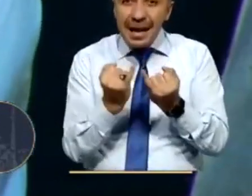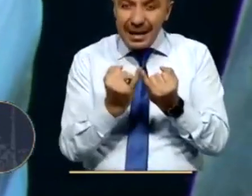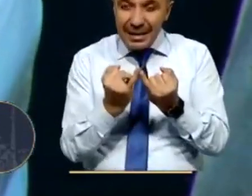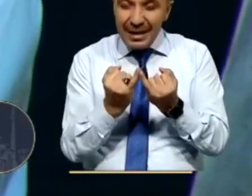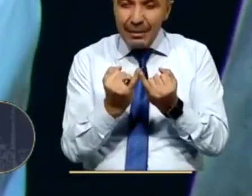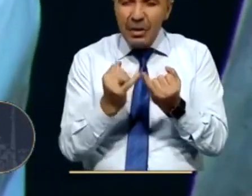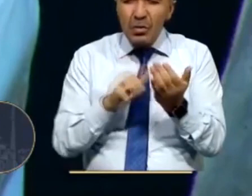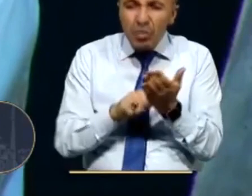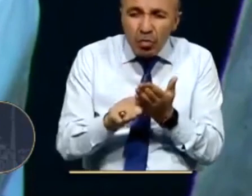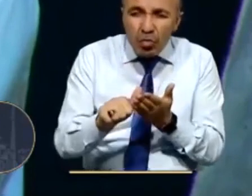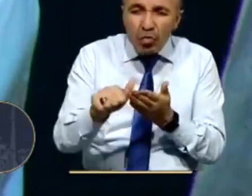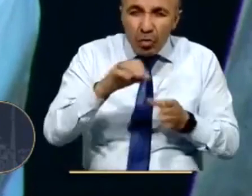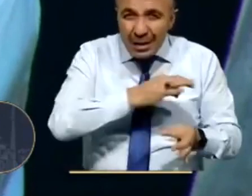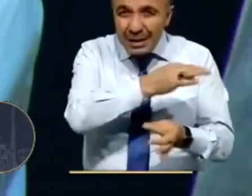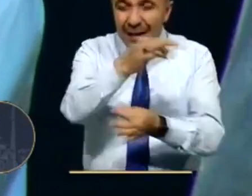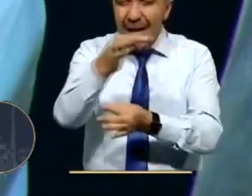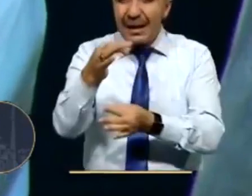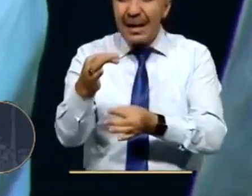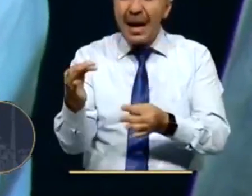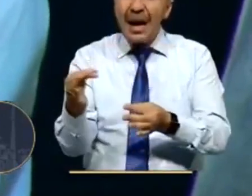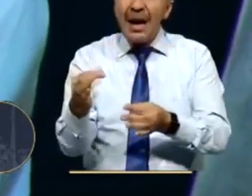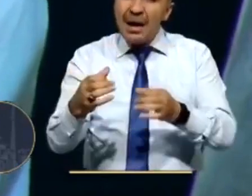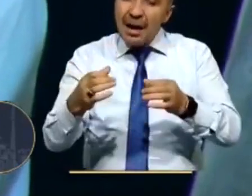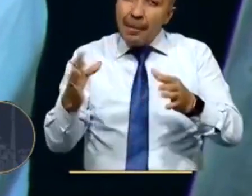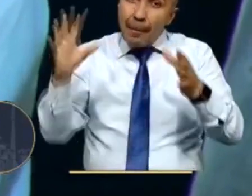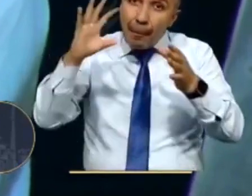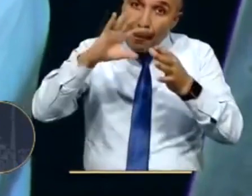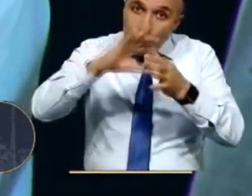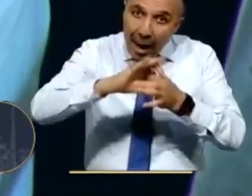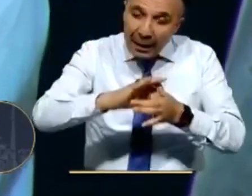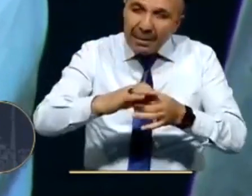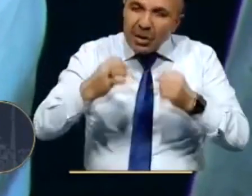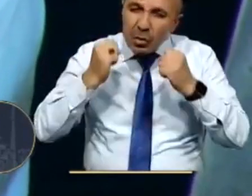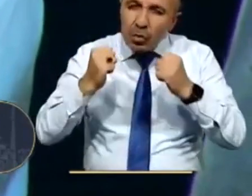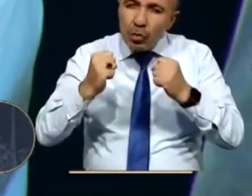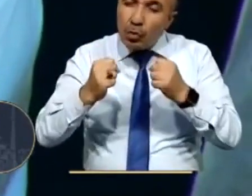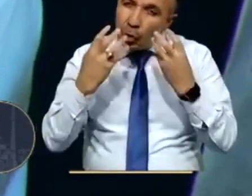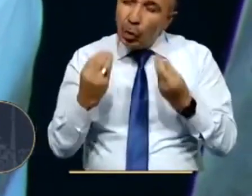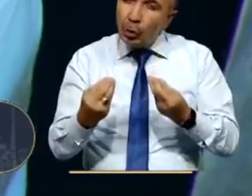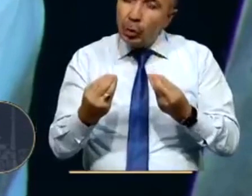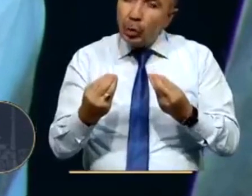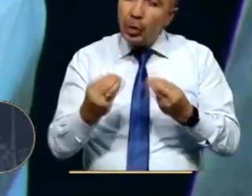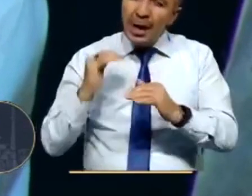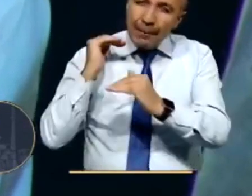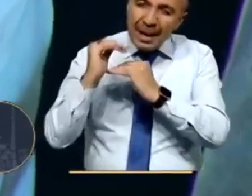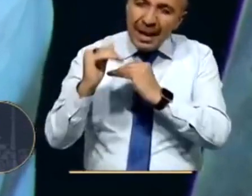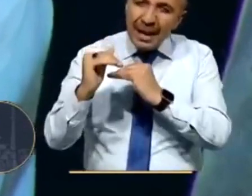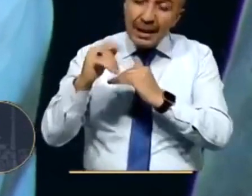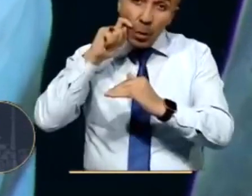tüm insanlarla bağlarımızın güçlendiği, millet ve ümmet olma